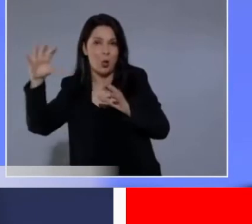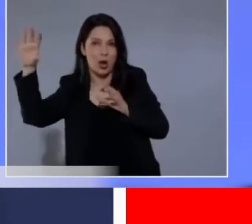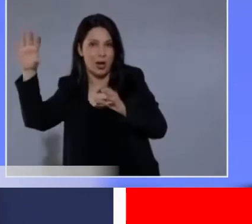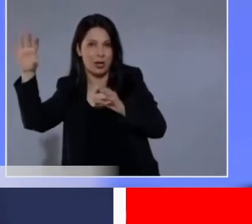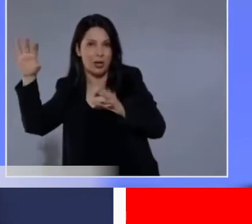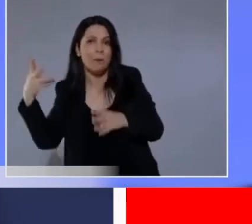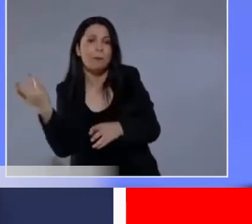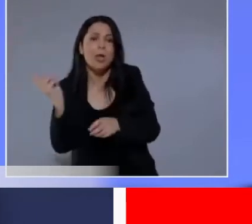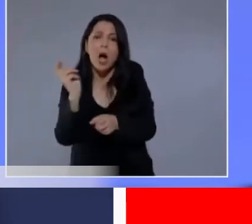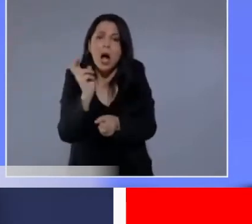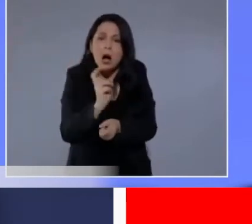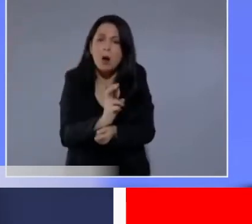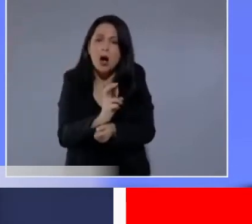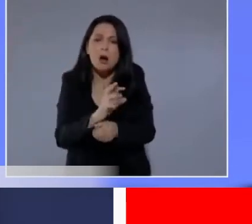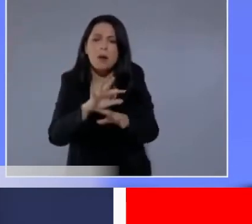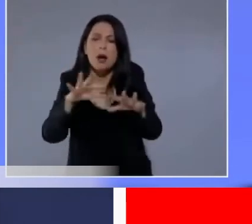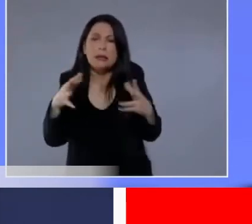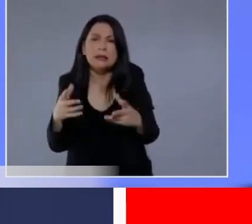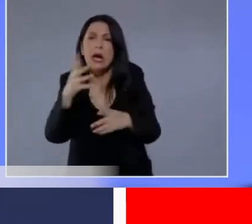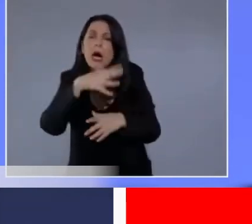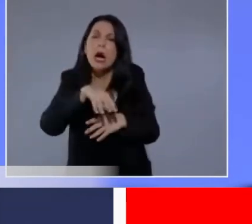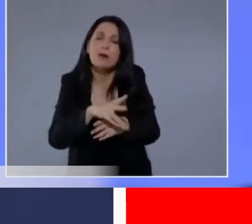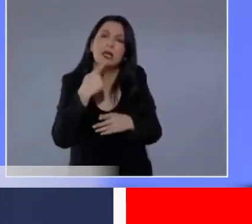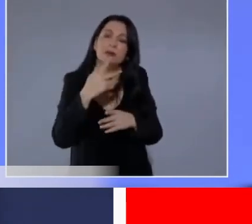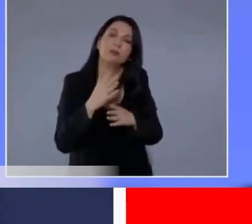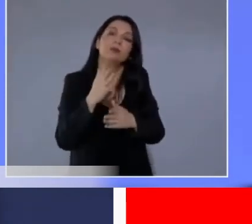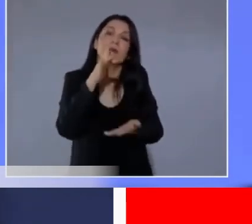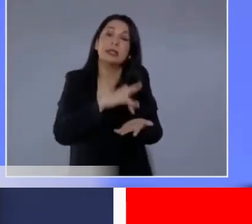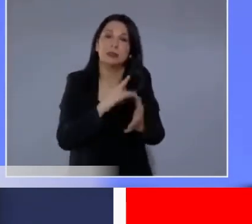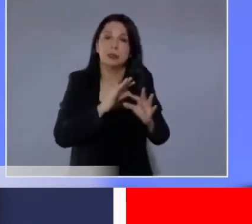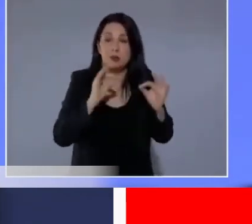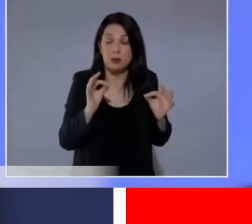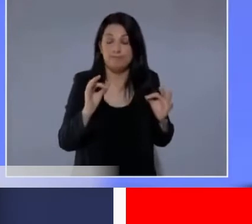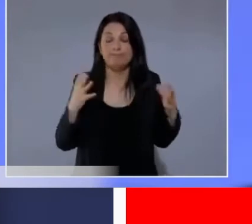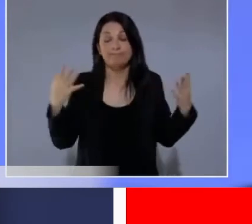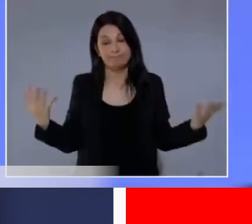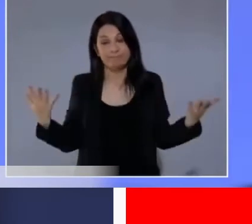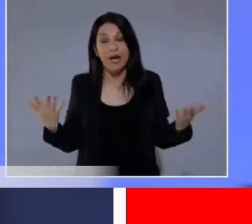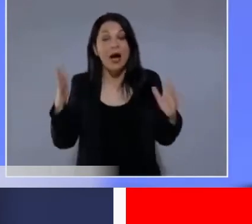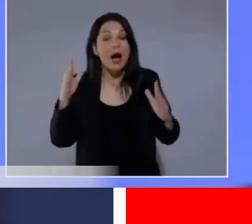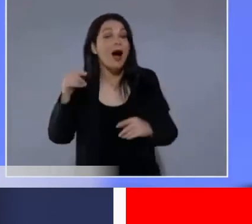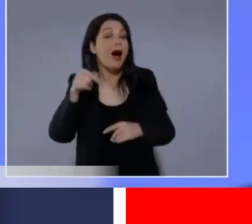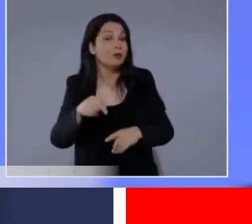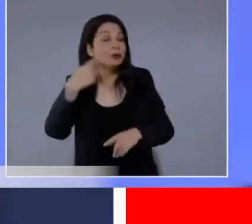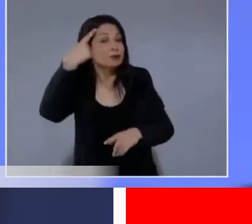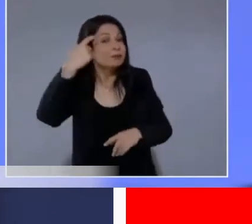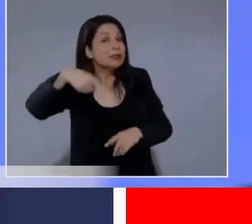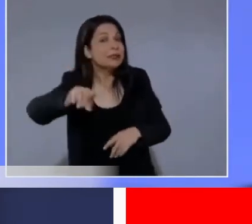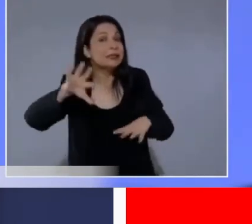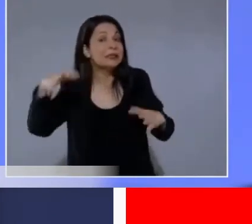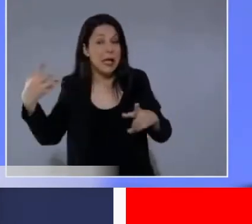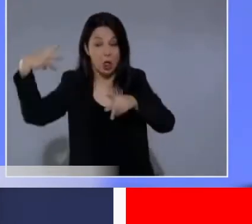πολίτες και τις επιχειρήσεις της Δράμας τη συντομότερη έξοδο προς τη Θεσσαλονίκη και την υπόλοιπη